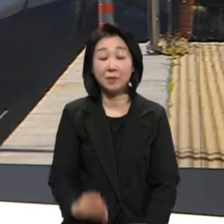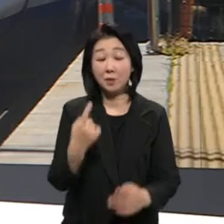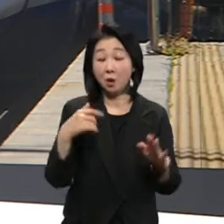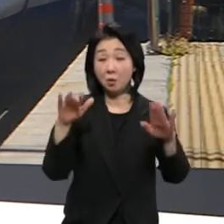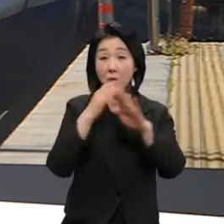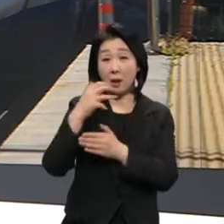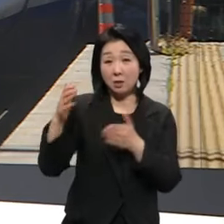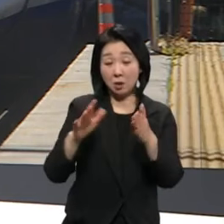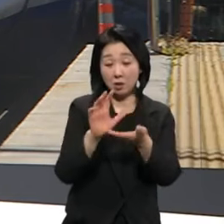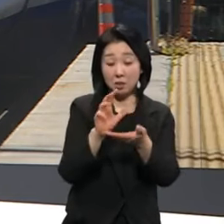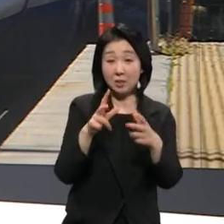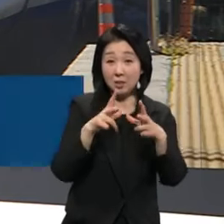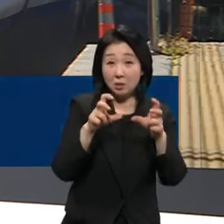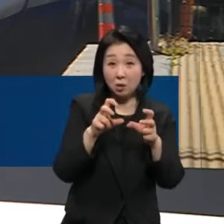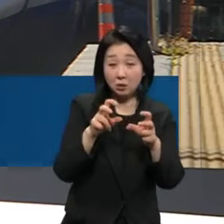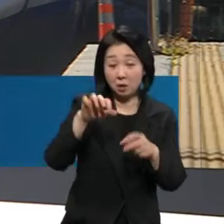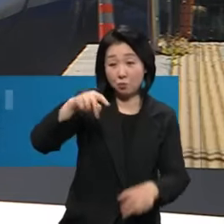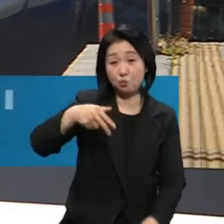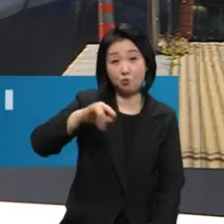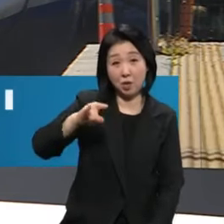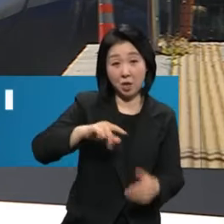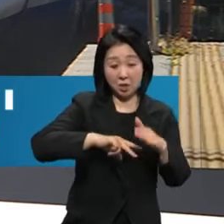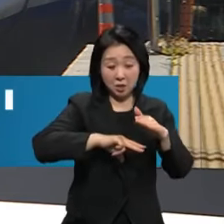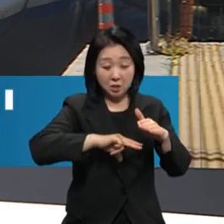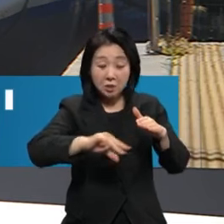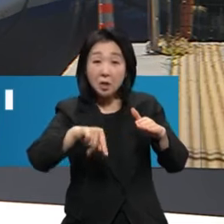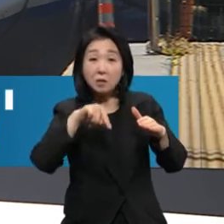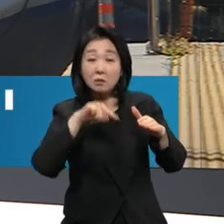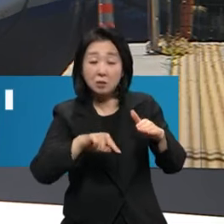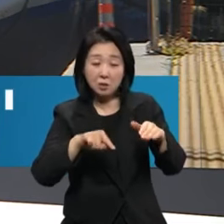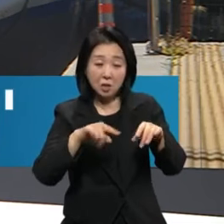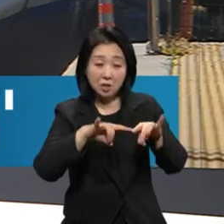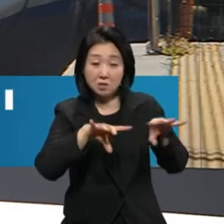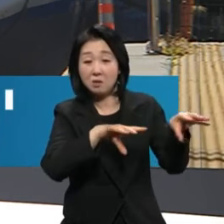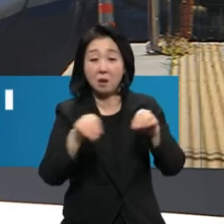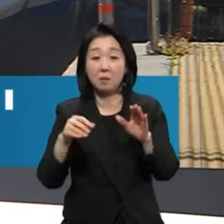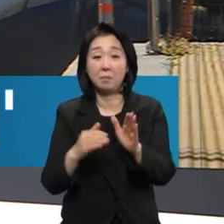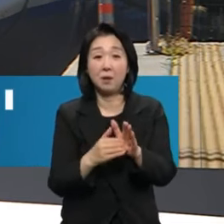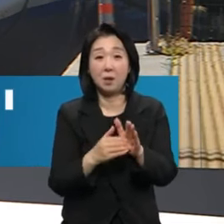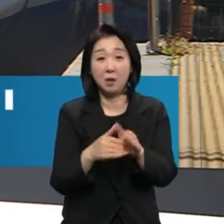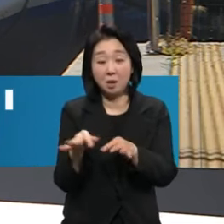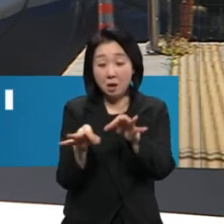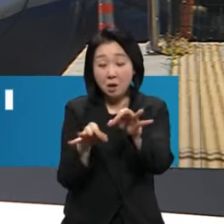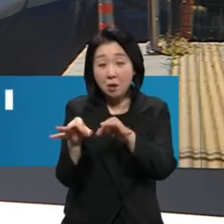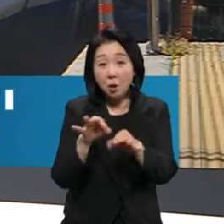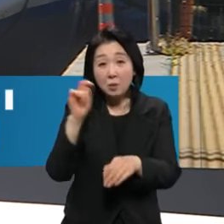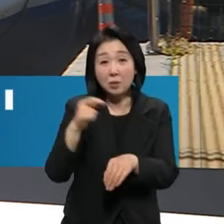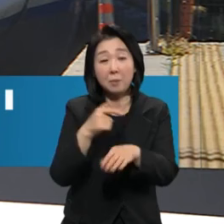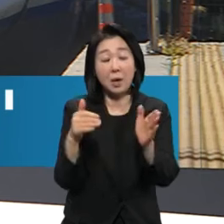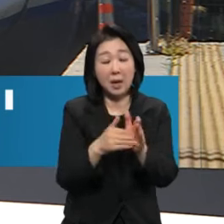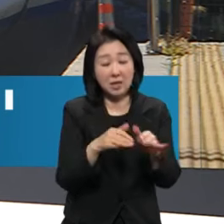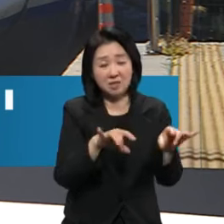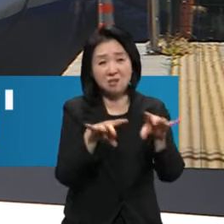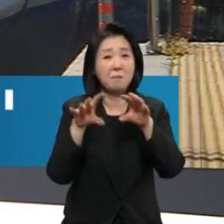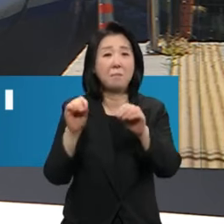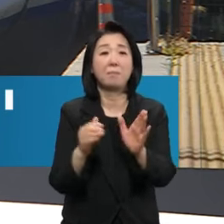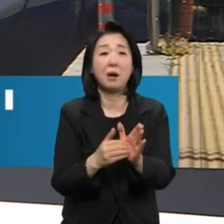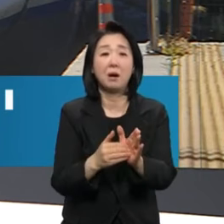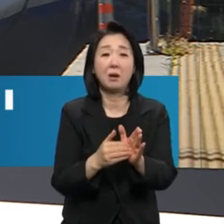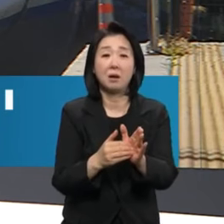어젯밤 경기 성남시 순회역 일대에 대규모 정전이 발생했습니다. 상가 건물엔 새벽까지 전기가